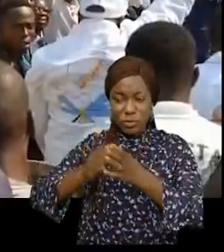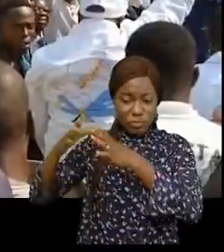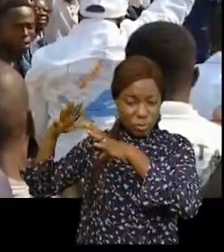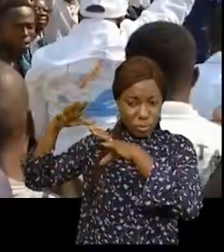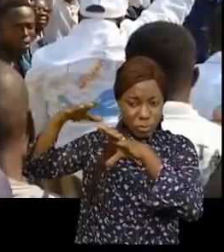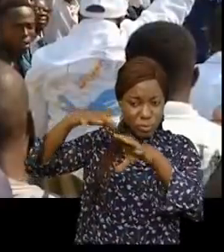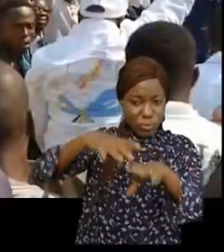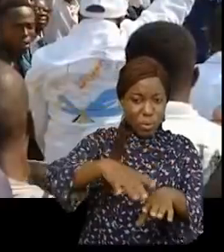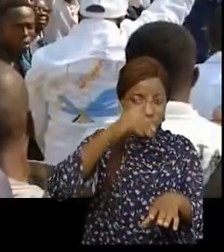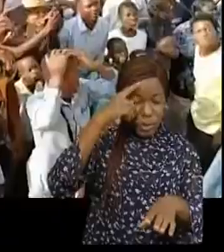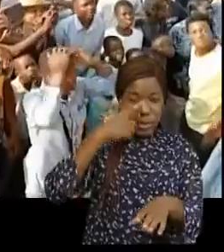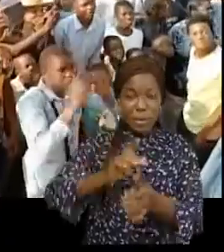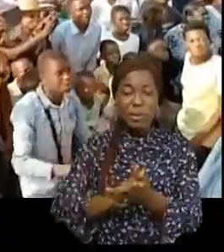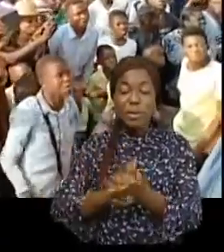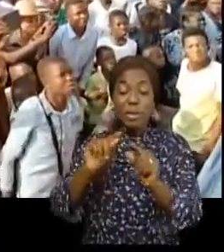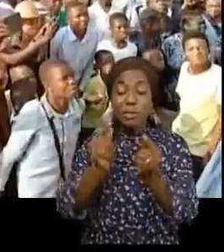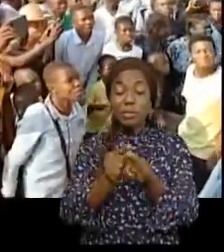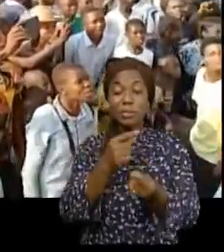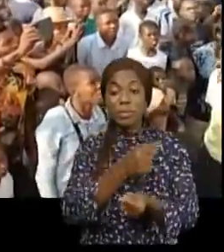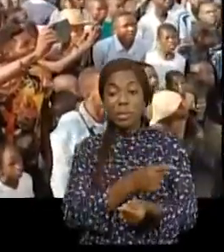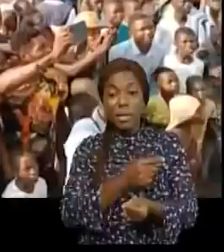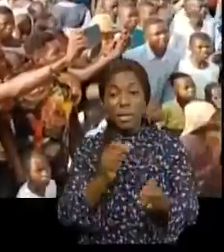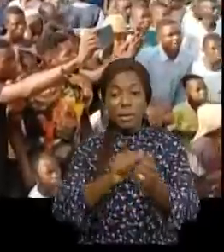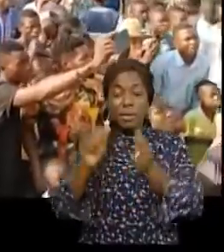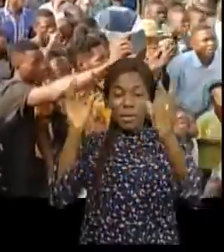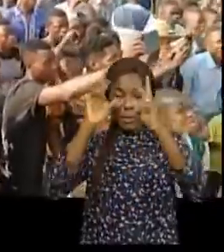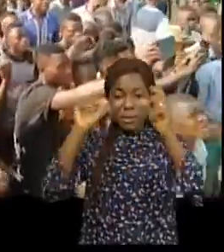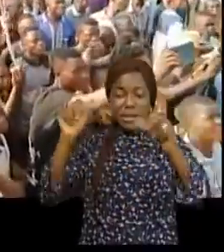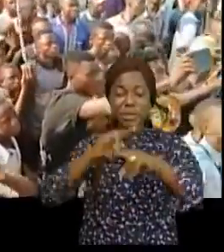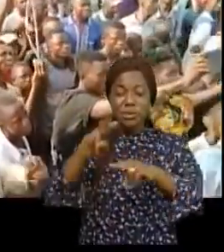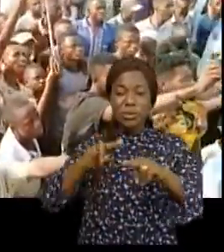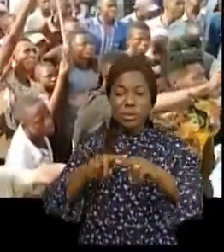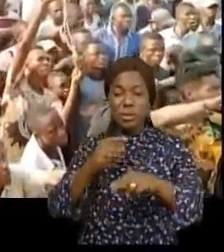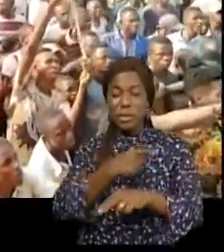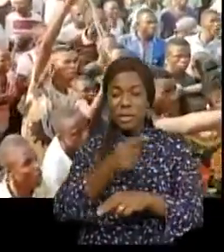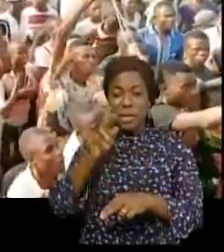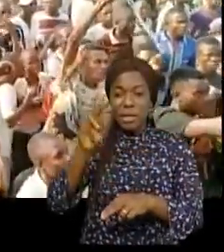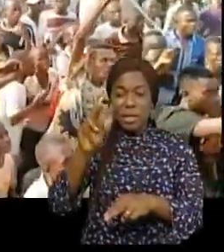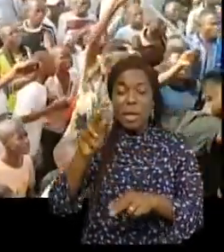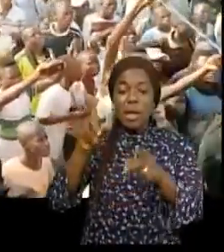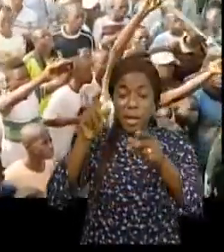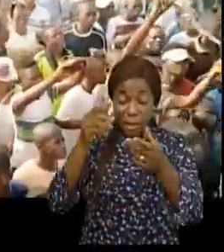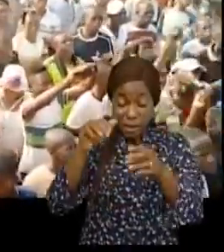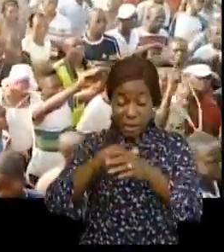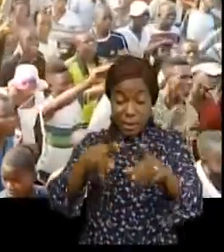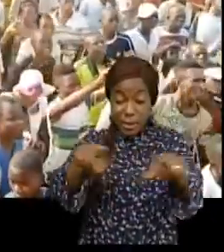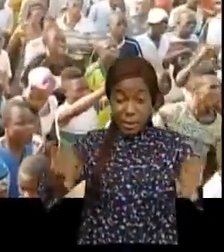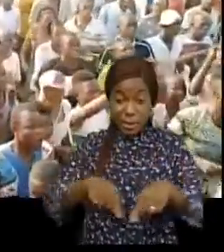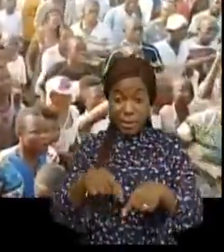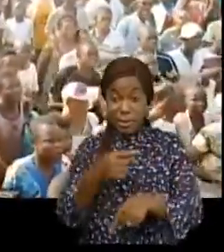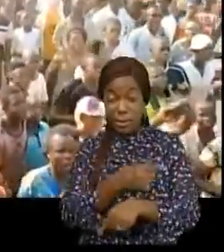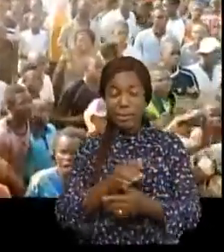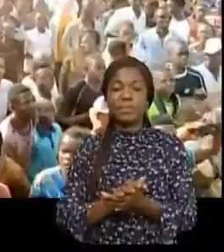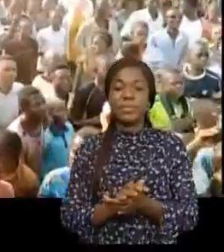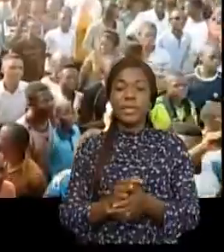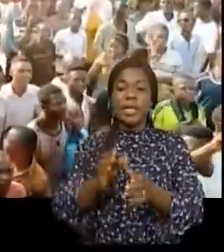l'unanimité ovationné cette délégation dépêchée par le président national Augustin Kibasa Maliba. Au terrain de football de Kinshasa, où s'est tenu